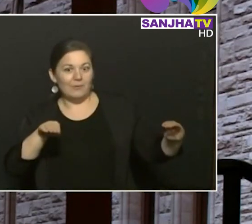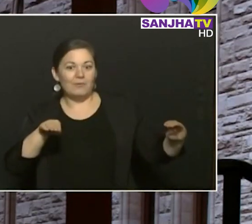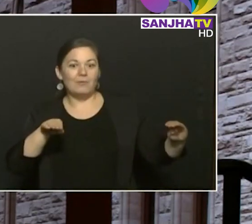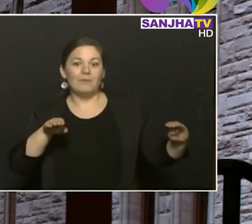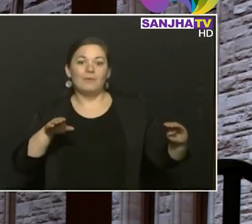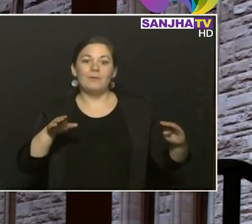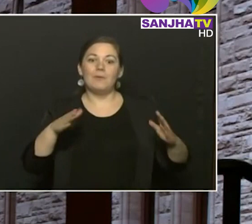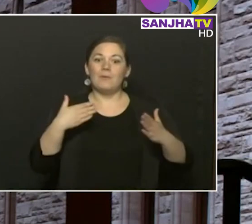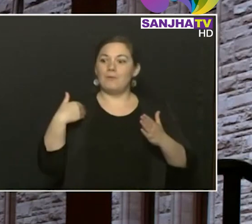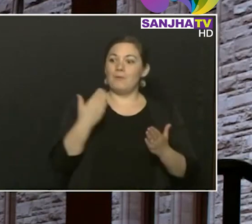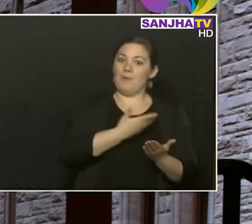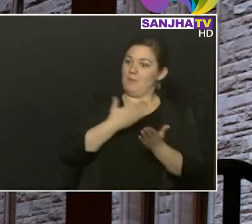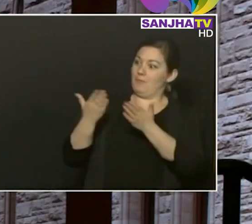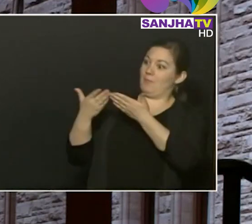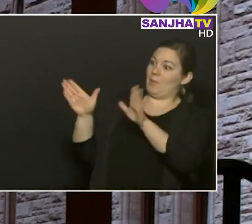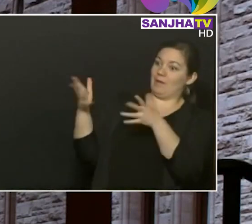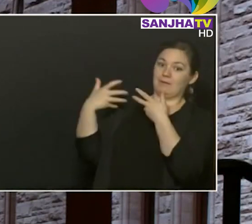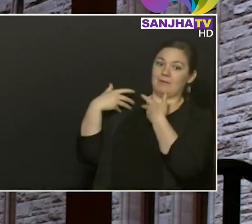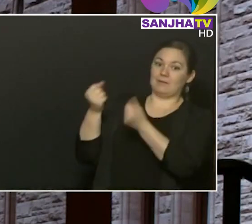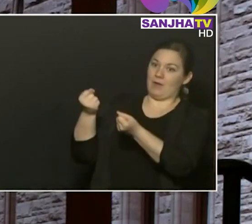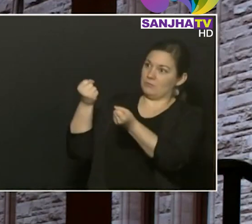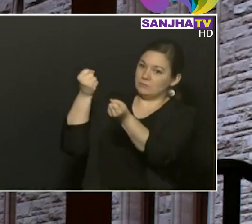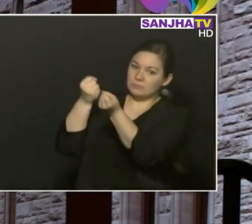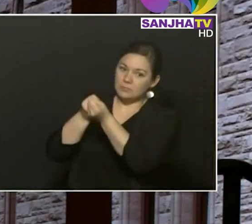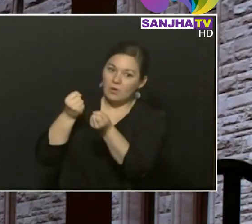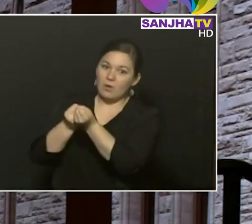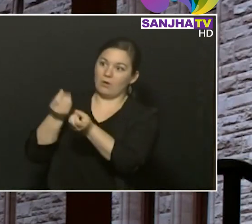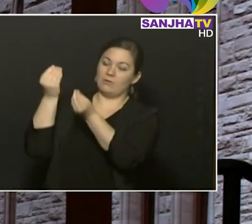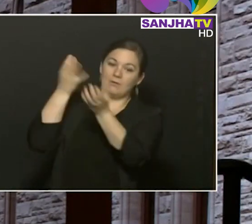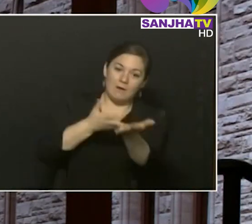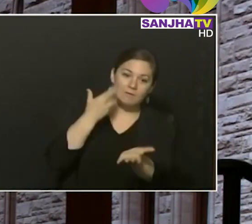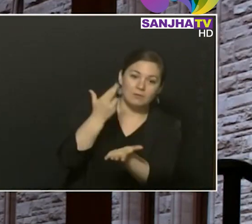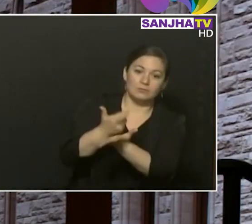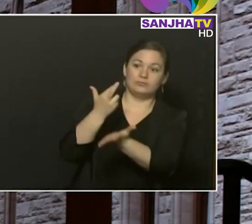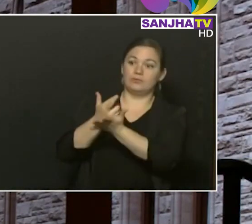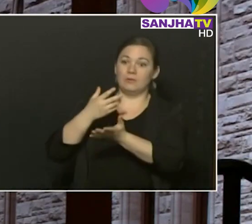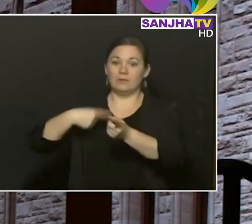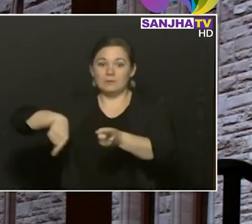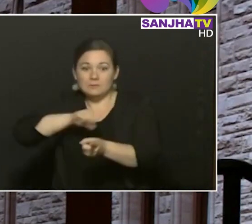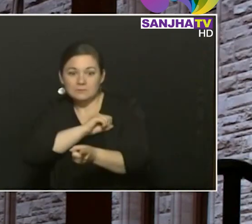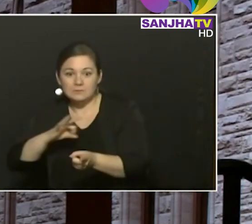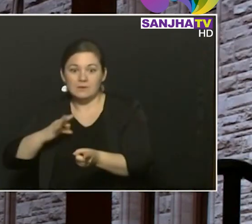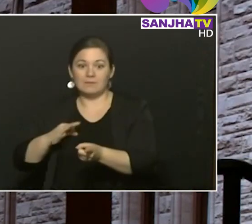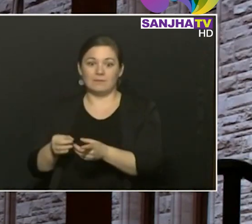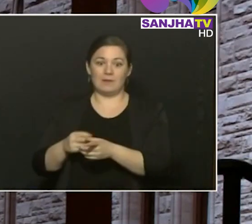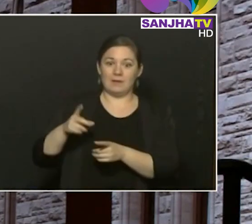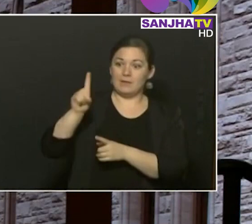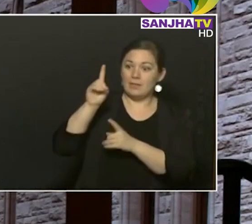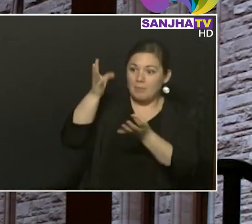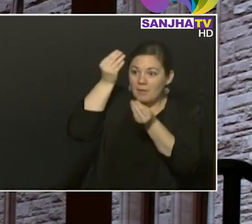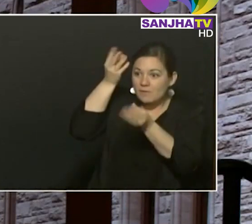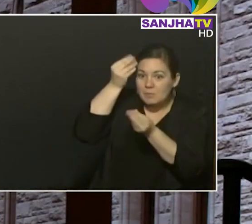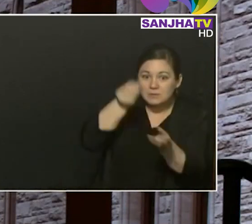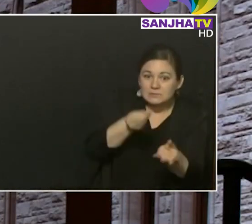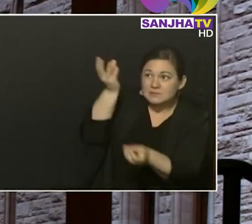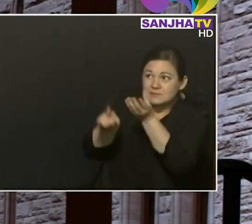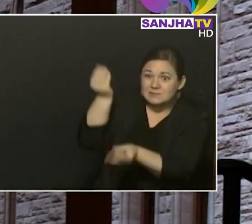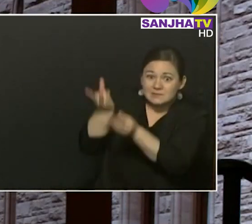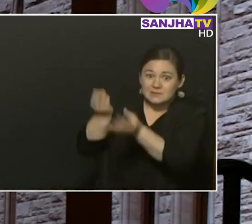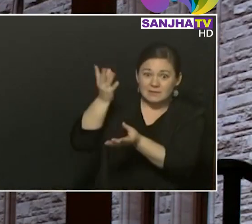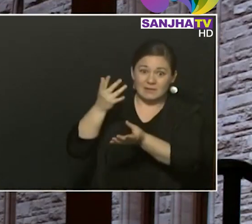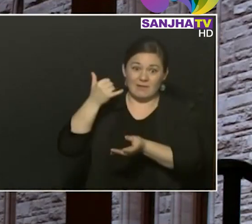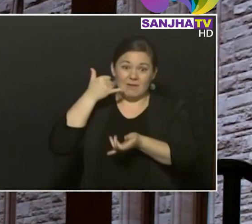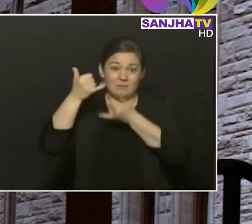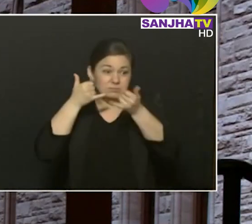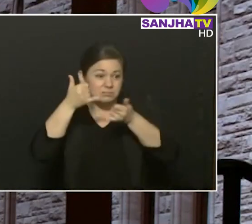ਵਾਧਾ ਹੈ। ਵਿਲੀਅਮਸ ਨੇ ਕੋਵਿਡ-19 ਮਹਾਮਾਰੀ ਦੇ ਵਿੱਚ ਦੁਬਾਰਾ ਖੁੱਲ੍ਹਣ ਲਈ ਸੂਬੇ ਦੇ ਫਰੇਮਵਰਕ ਬਾਰੇ ਵੀ ਗੱਲਬਾਤ ਕੀਤੀ, ਪਰ ਕਿਹਾ ਕਿ